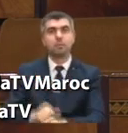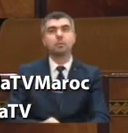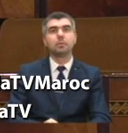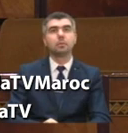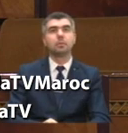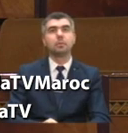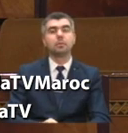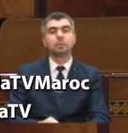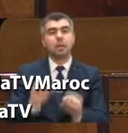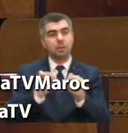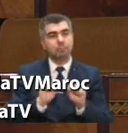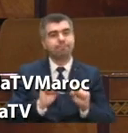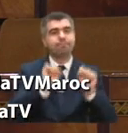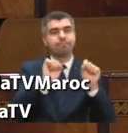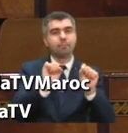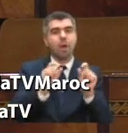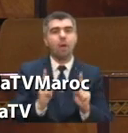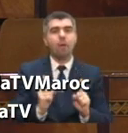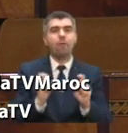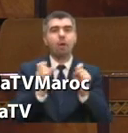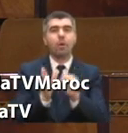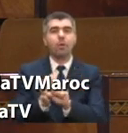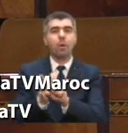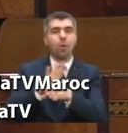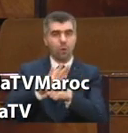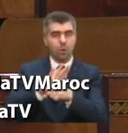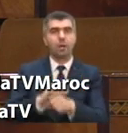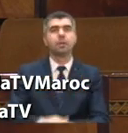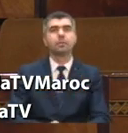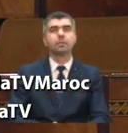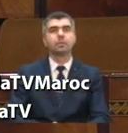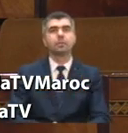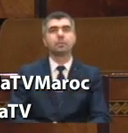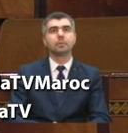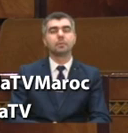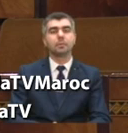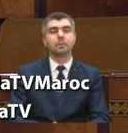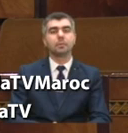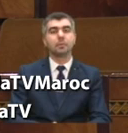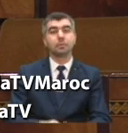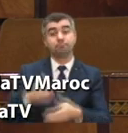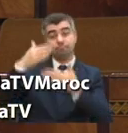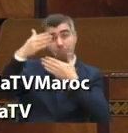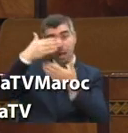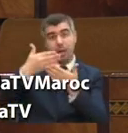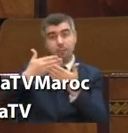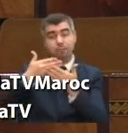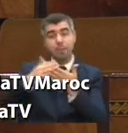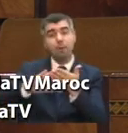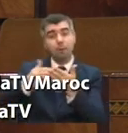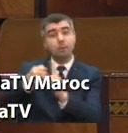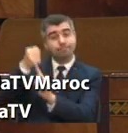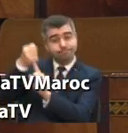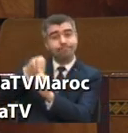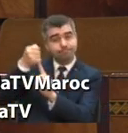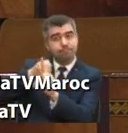لمواجهة وباء فيروس كورونا المستجد كوفيد-19، سعى اتخذت بلادنا مجموعة من التدابير